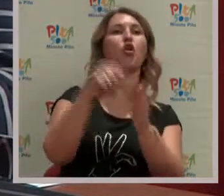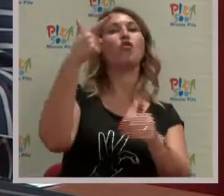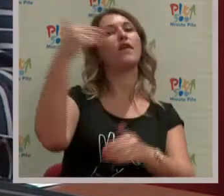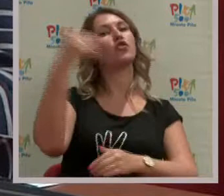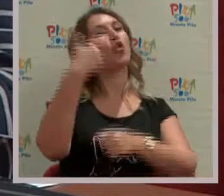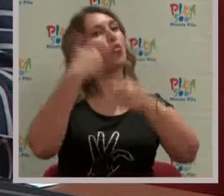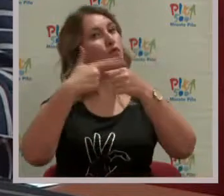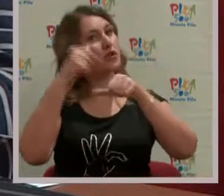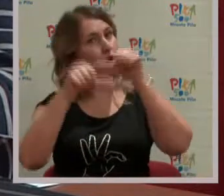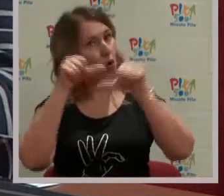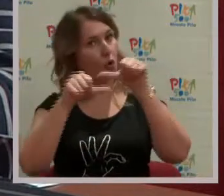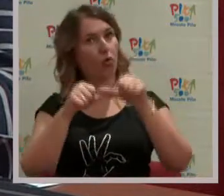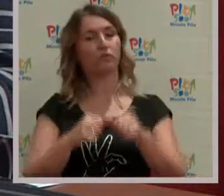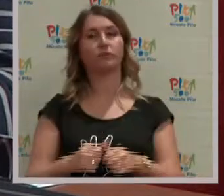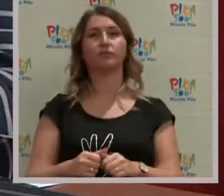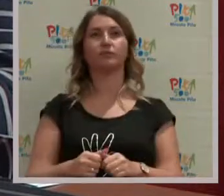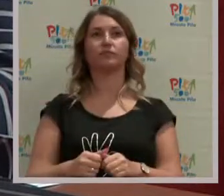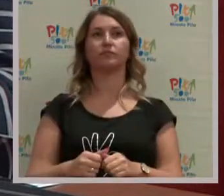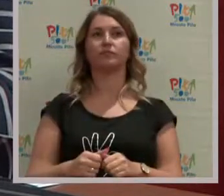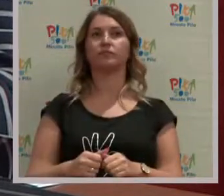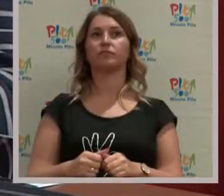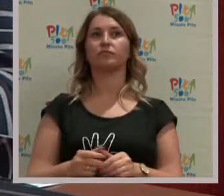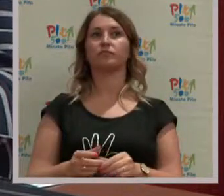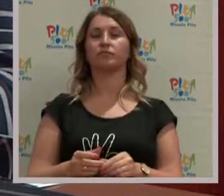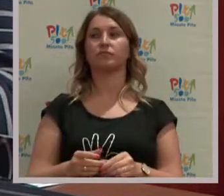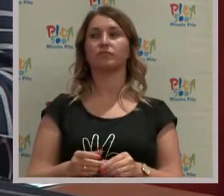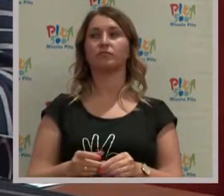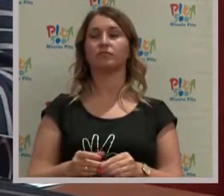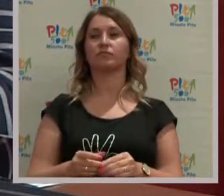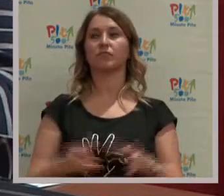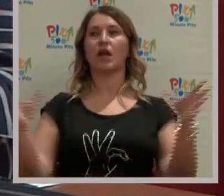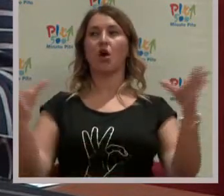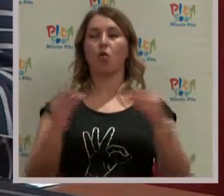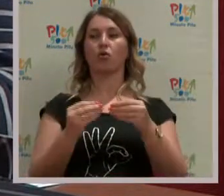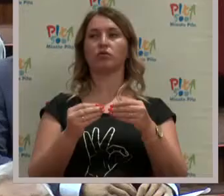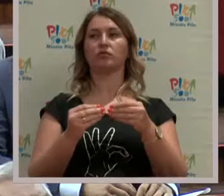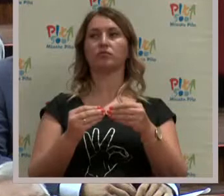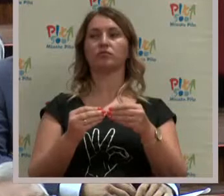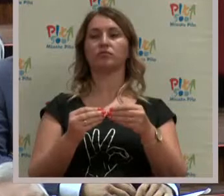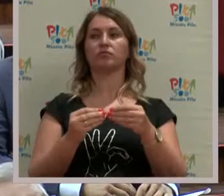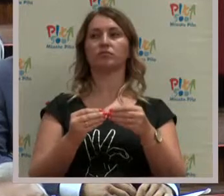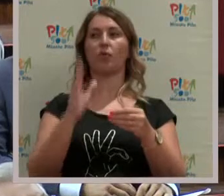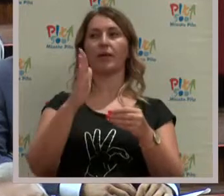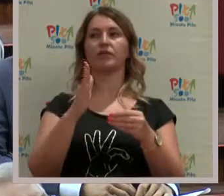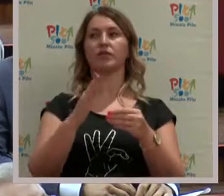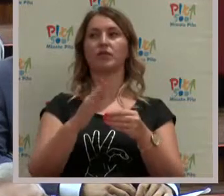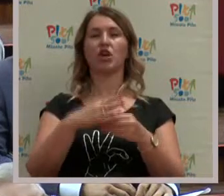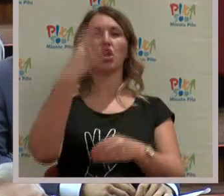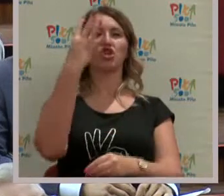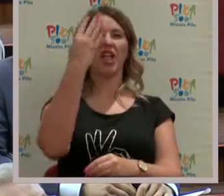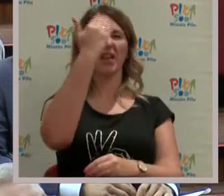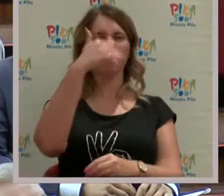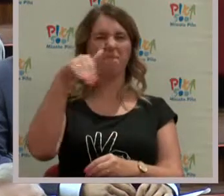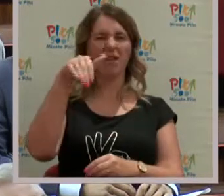łączne nakłady finansowe które miasto przekaże w formie dokapitalizowania naszej spółce to 4